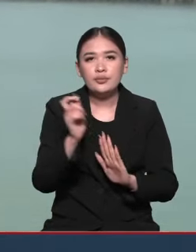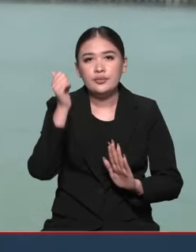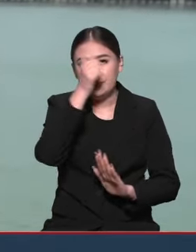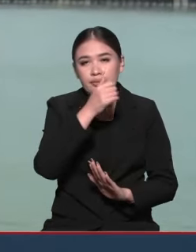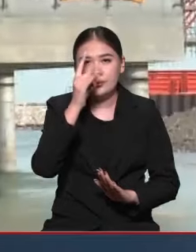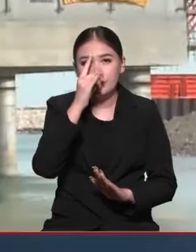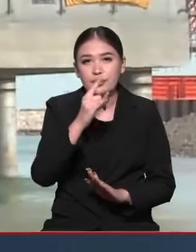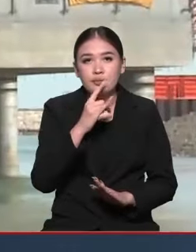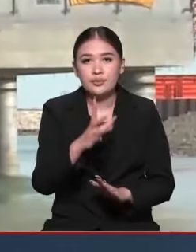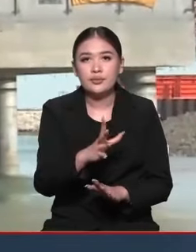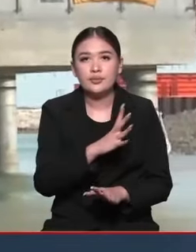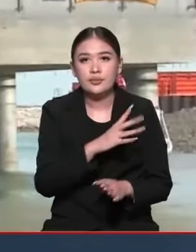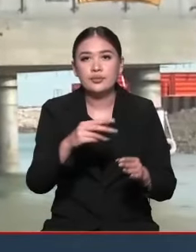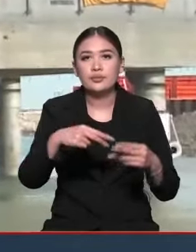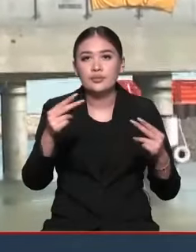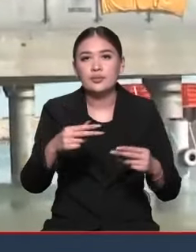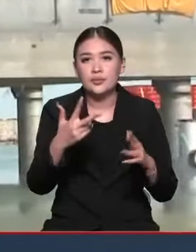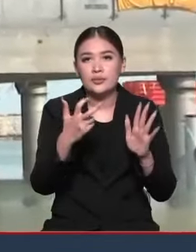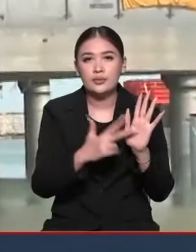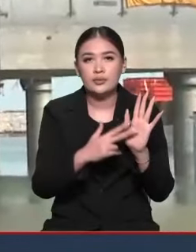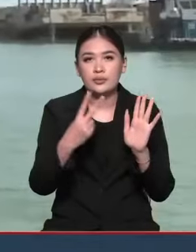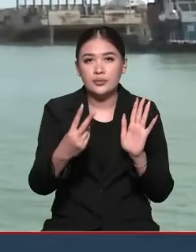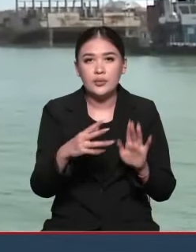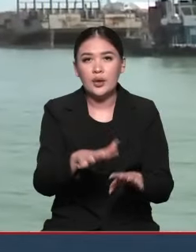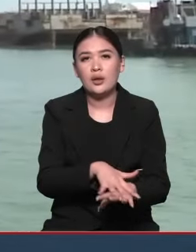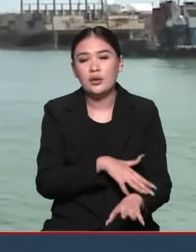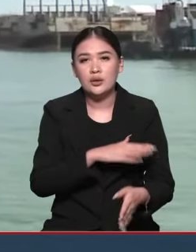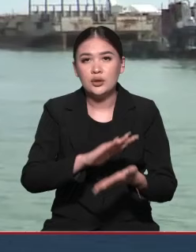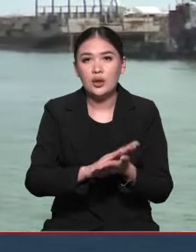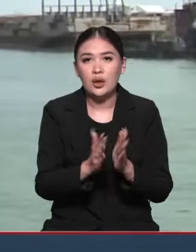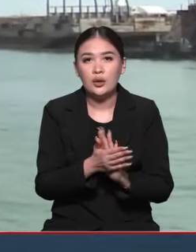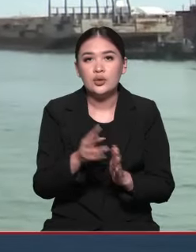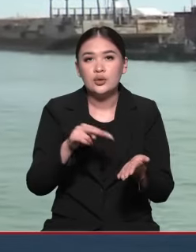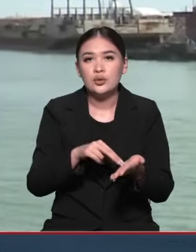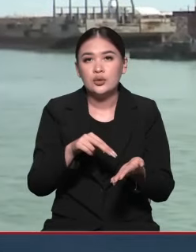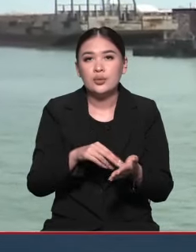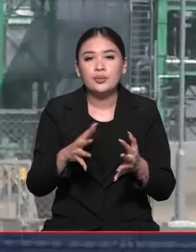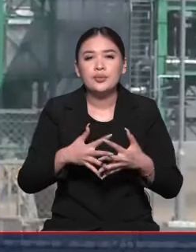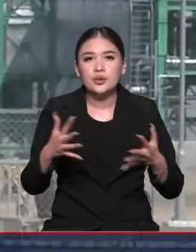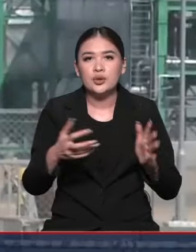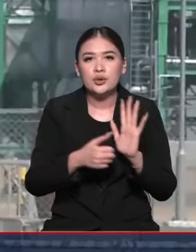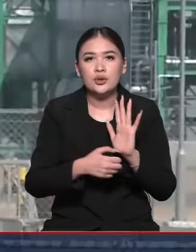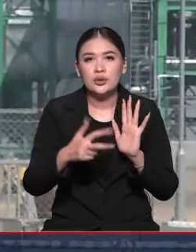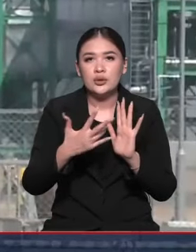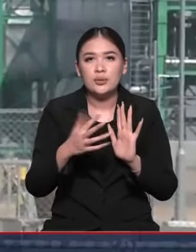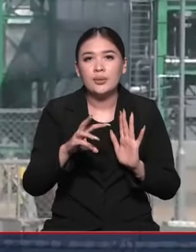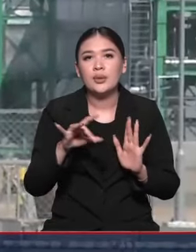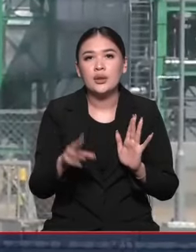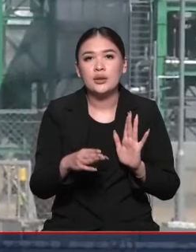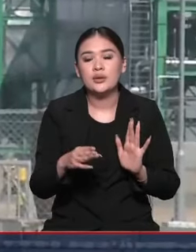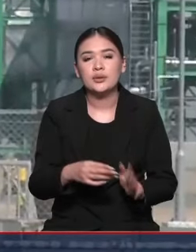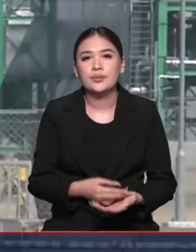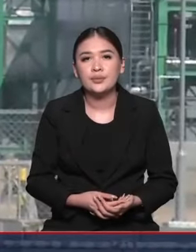казахстанские предприятия заключили 382 долгосрочных договора. Сумма по ним превысила 635 миллиардов